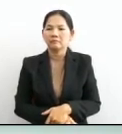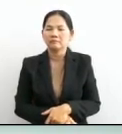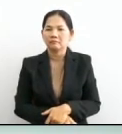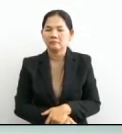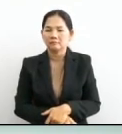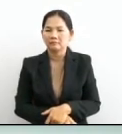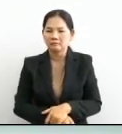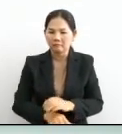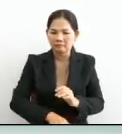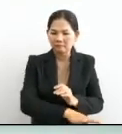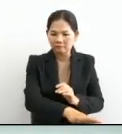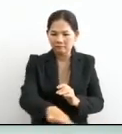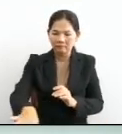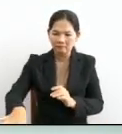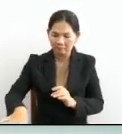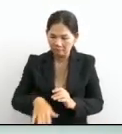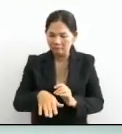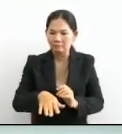chồng nấy sát